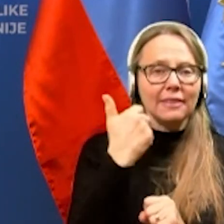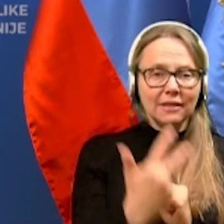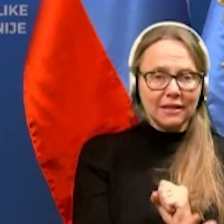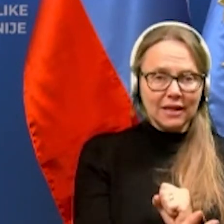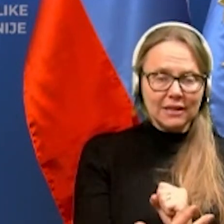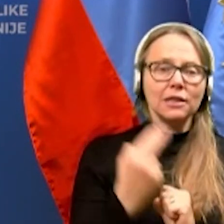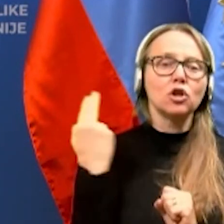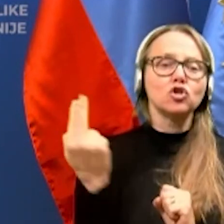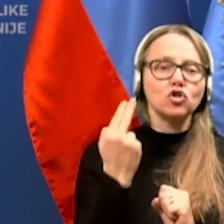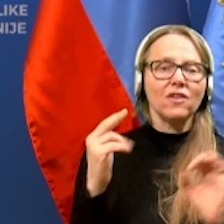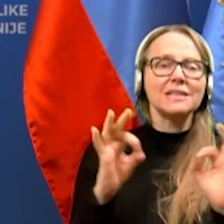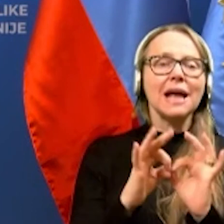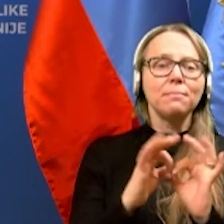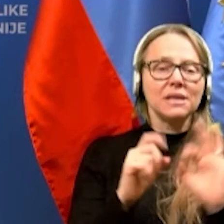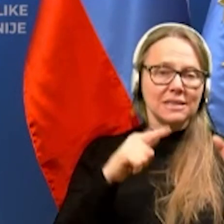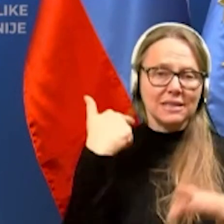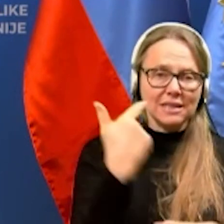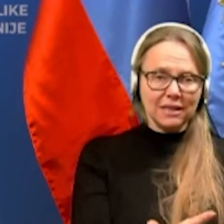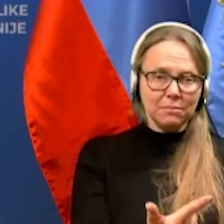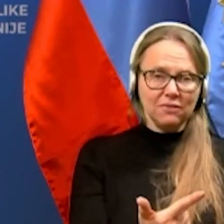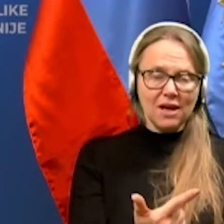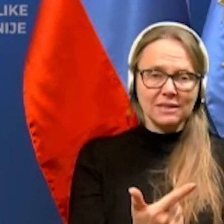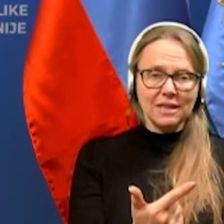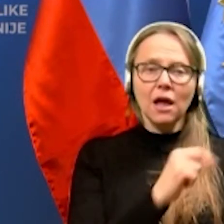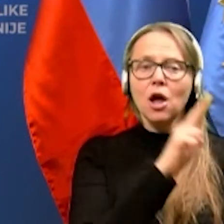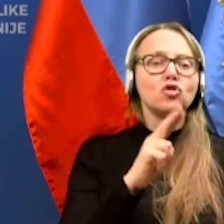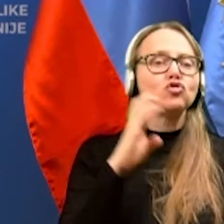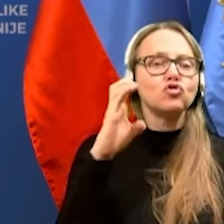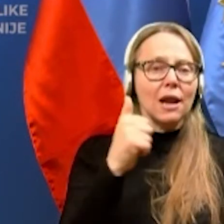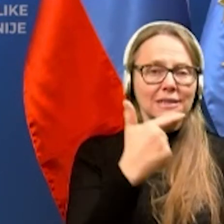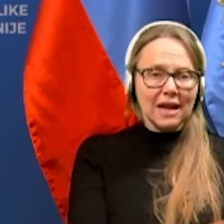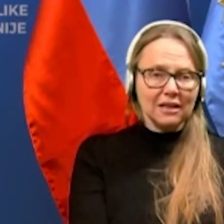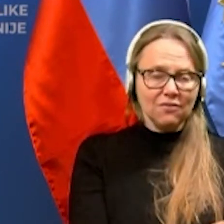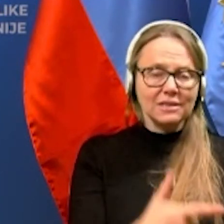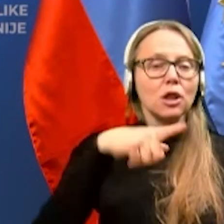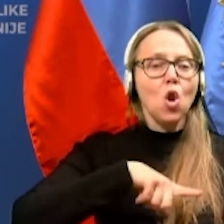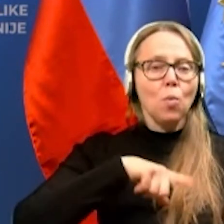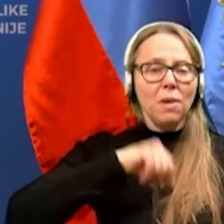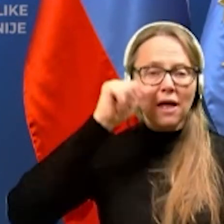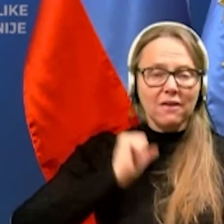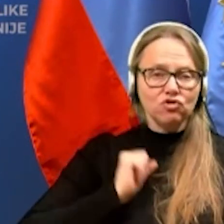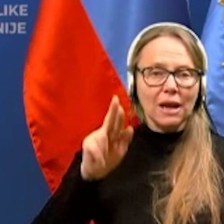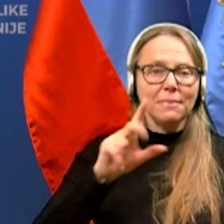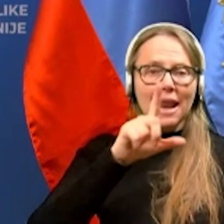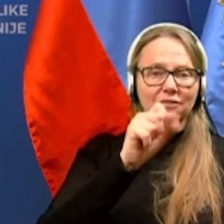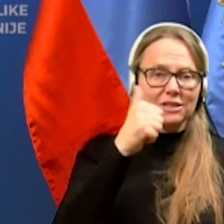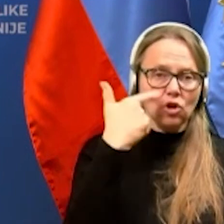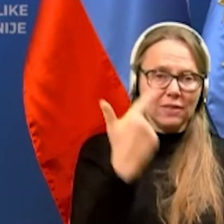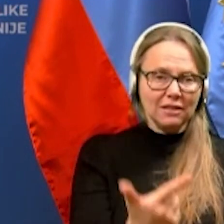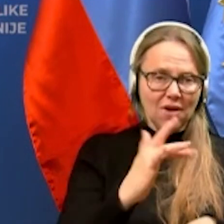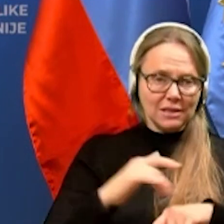31, Slovenska Bistrica 27, Žalec pa 21. Ljubljana je včeraj imela 221